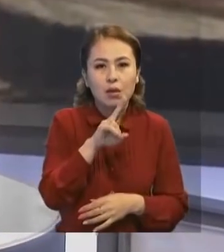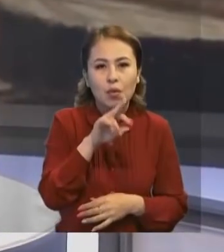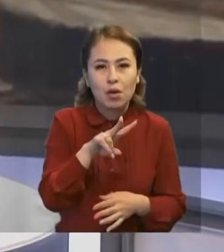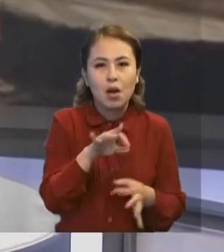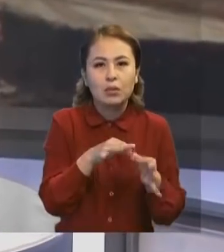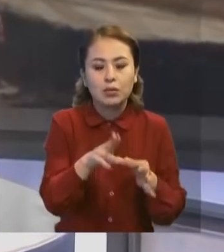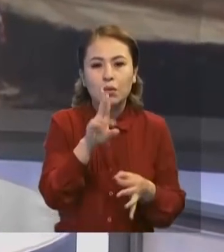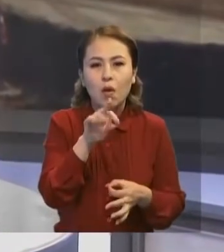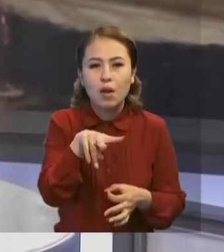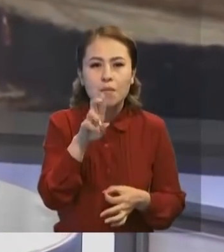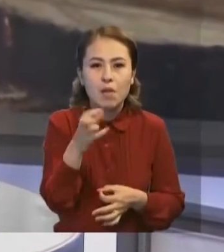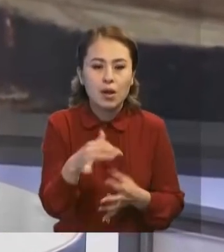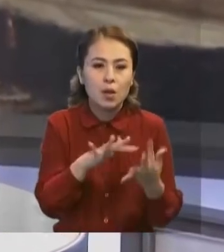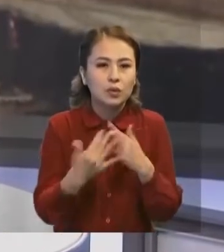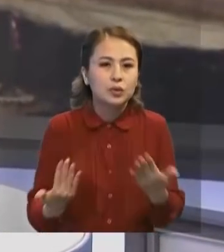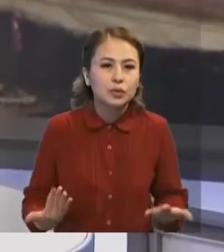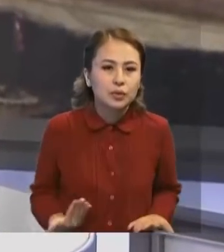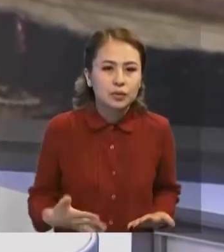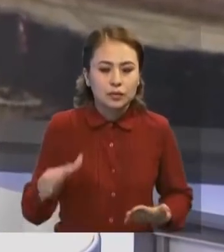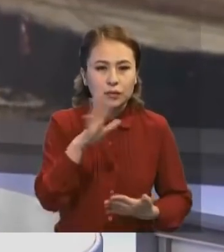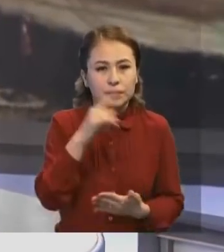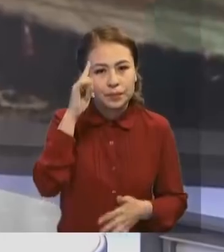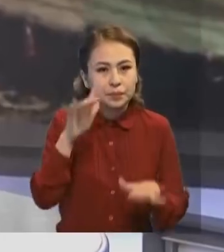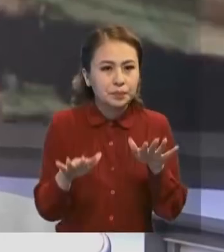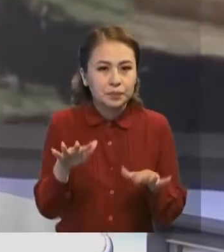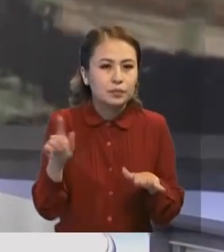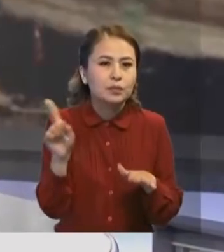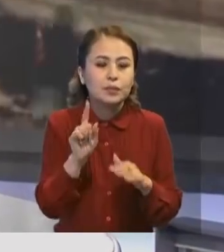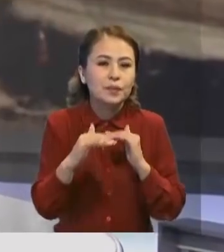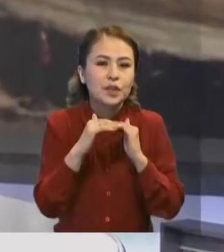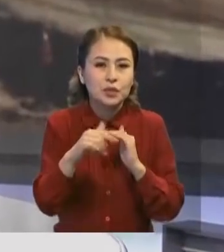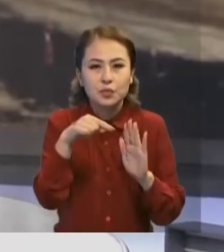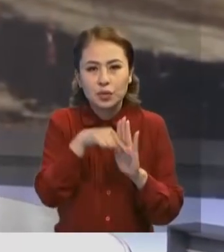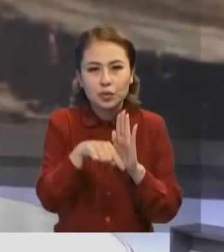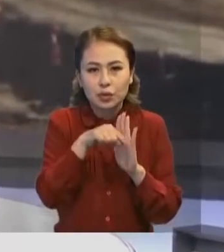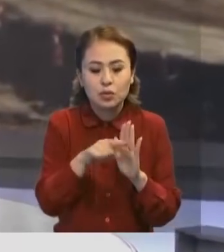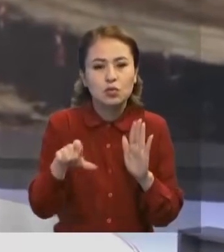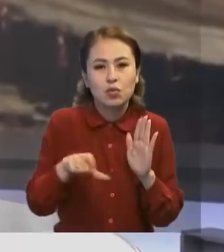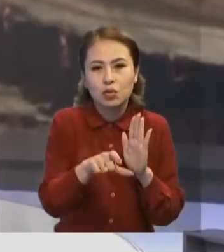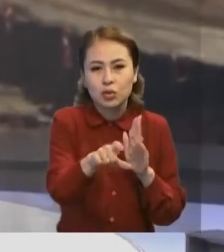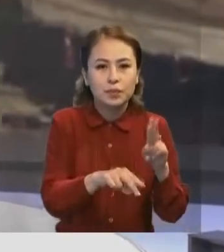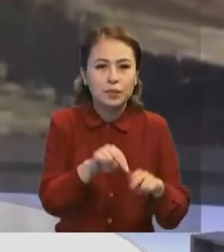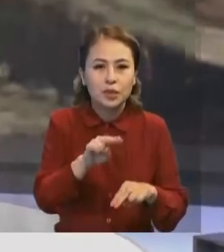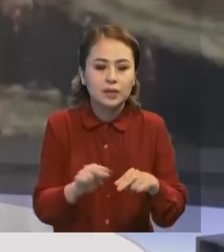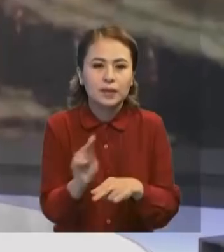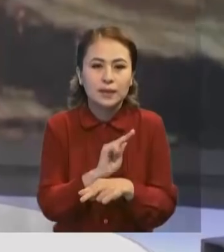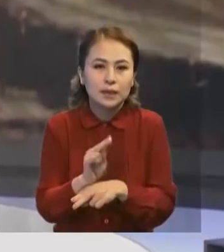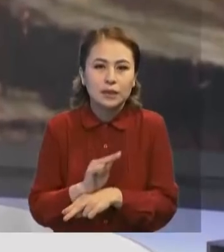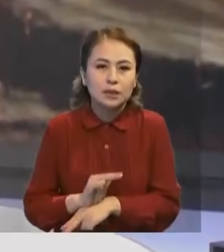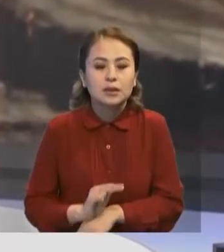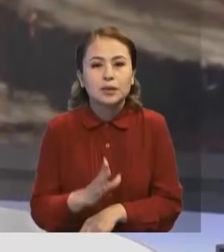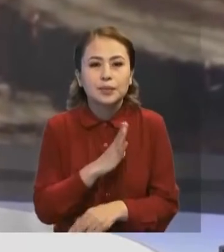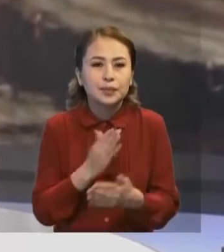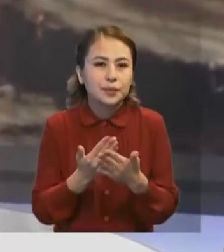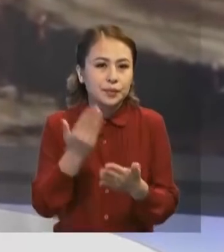ауданы Көлбай ауылы тұрғындарының көңіліне күдік ұялатып отыр. Өйткені елді мекен ішімен өтетін жол құрылысы бірнеше жыл